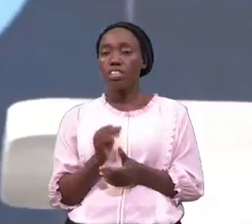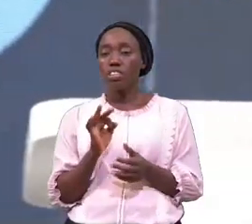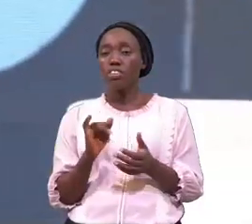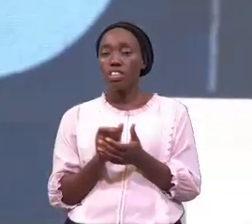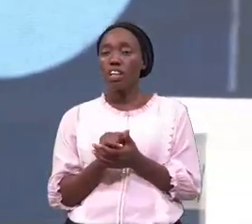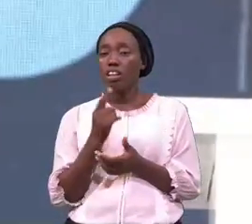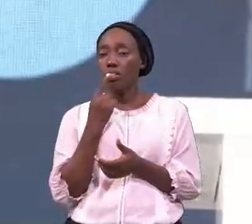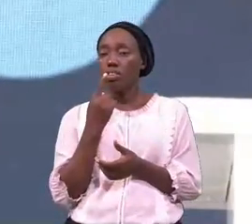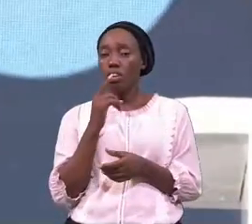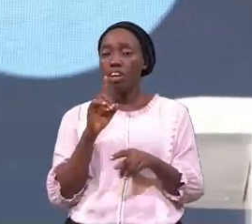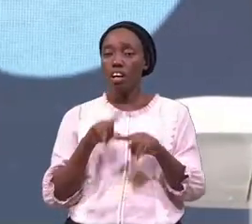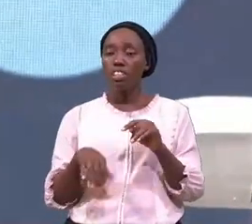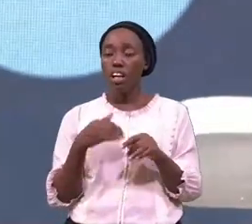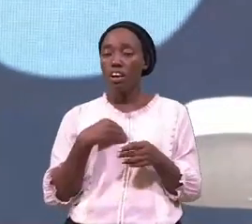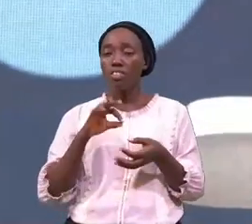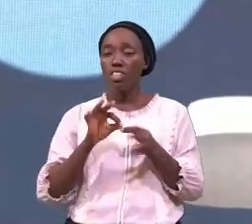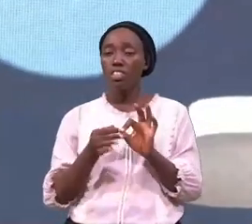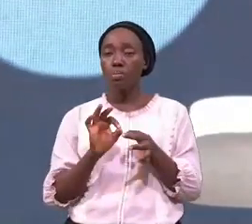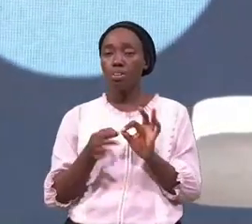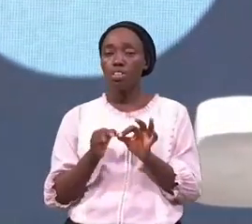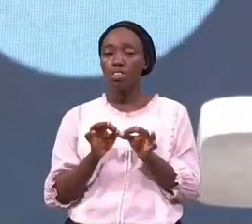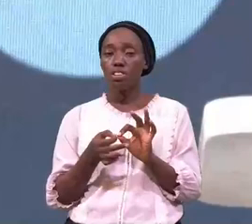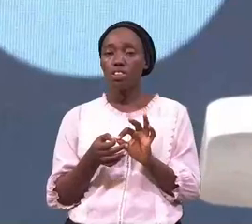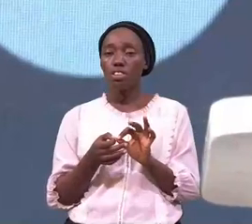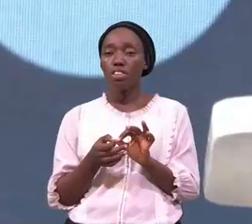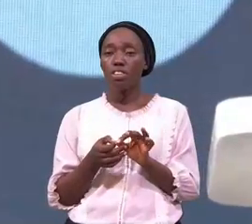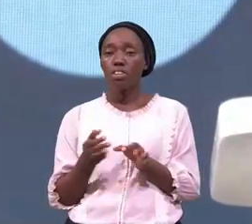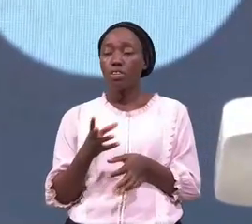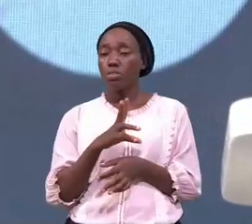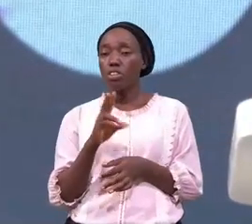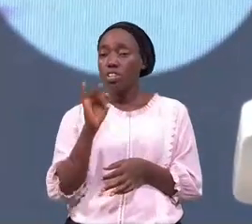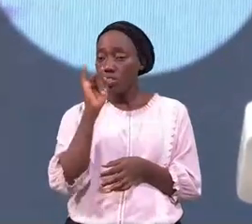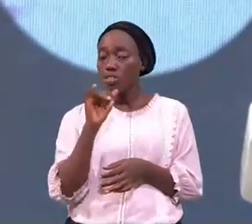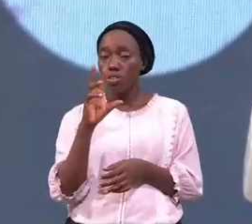Et là, ça ne peut pas avoir d'interprétation.